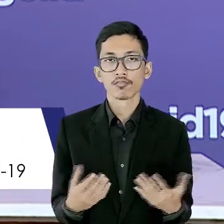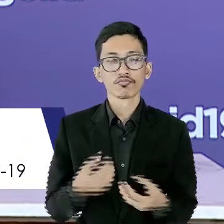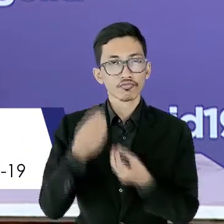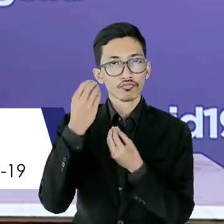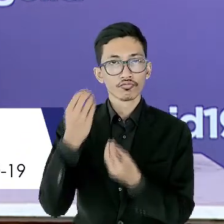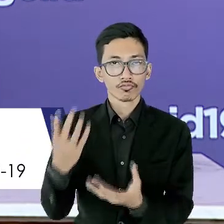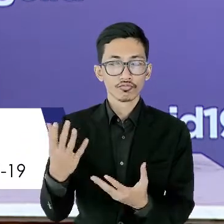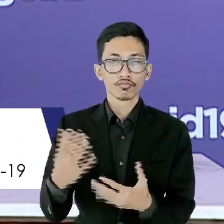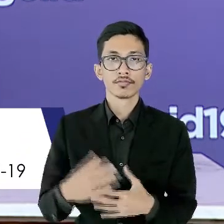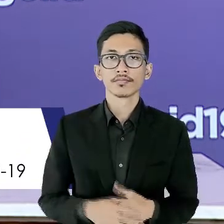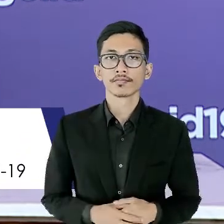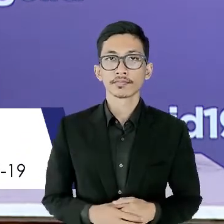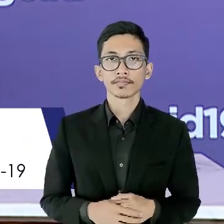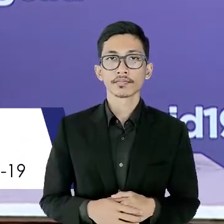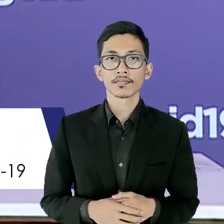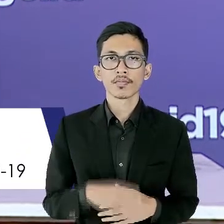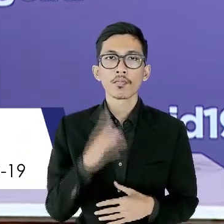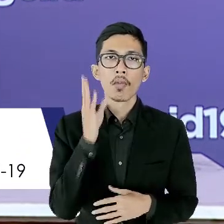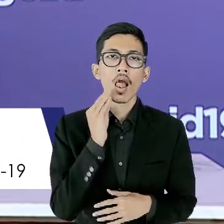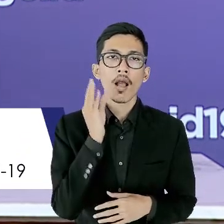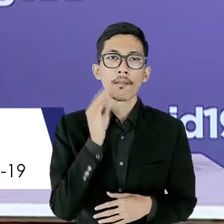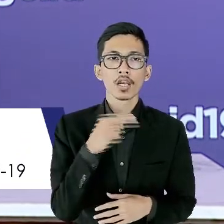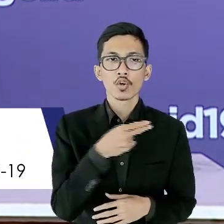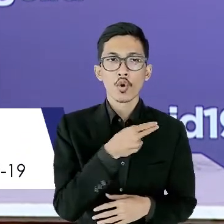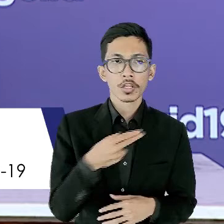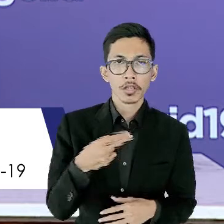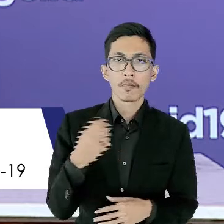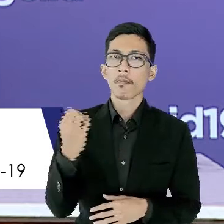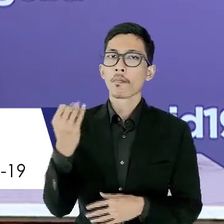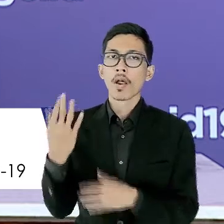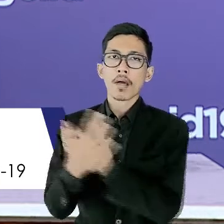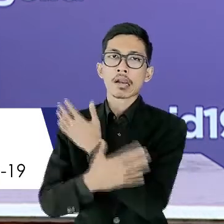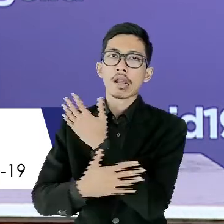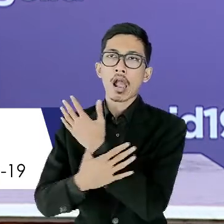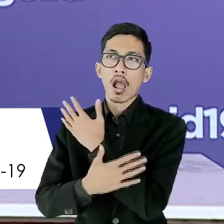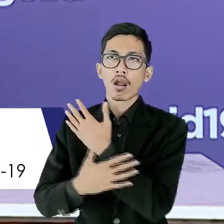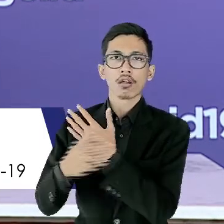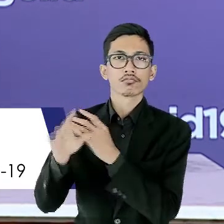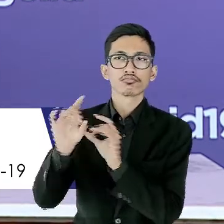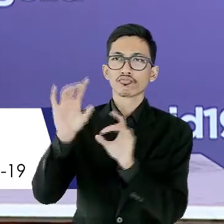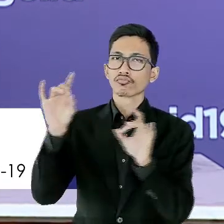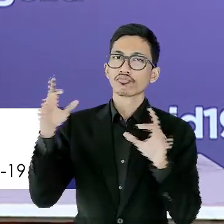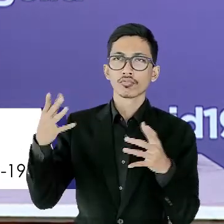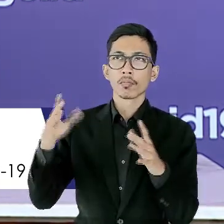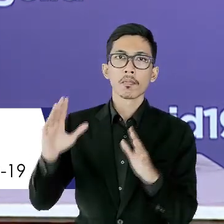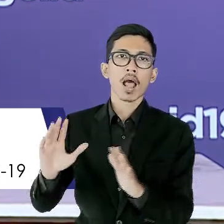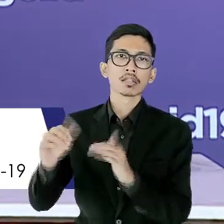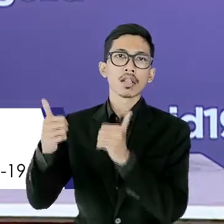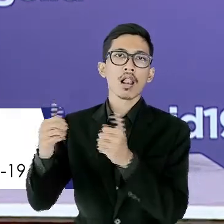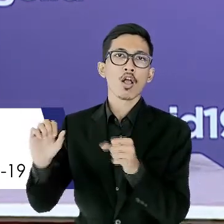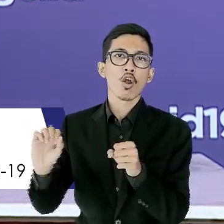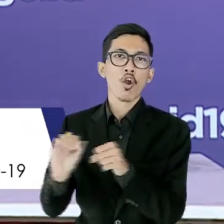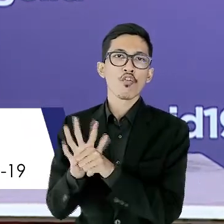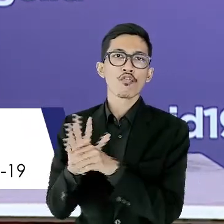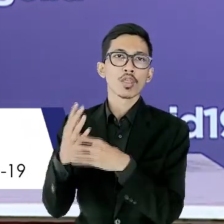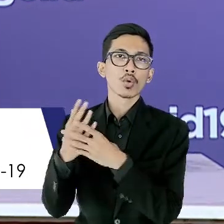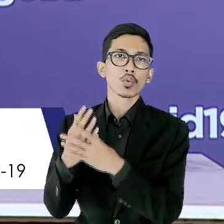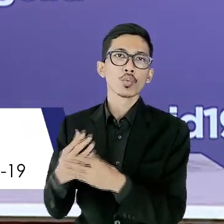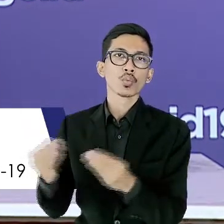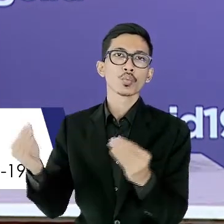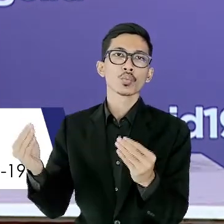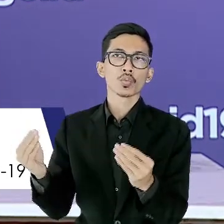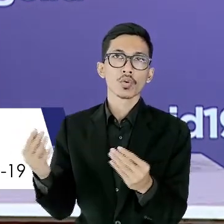Studi pengalaman Indonesia dan beberapa negara di dunia yang telah berhasil menangani bahkan bangkit dari lonjakan